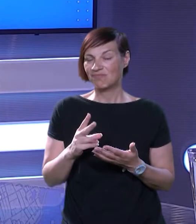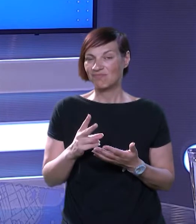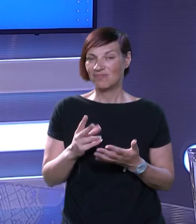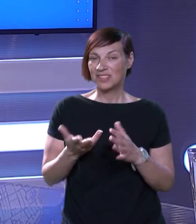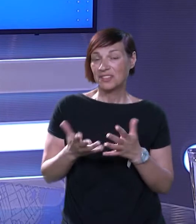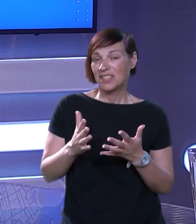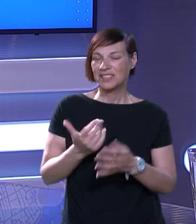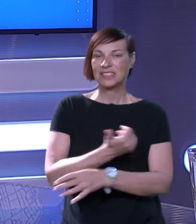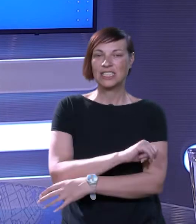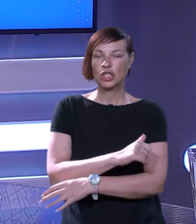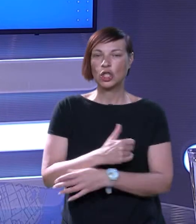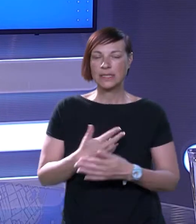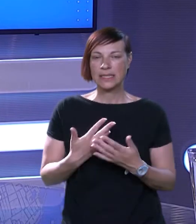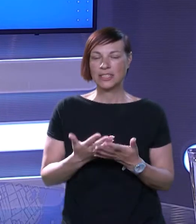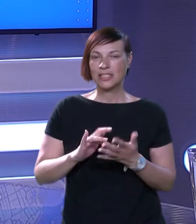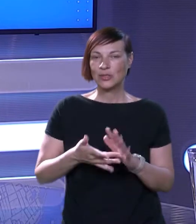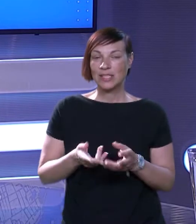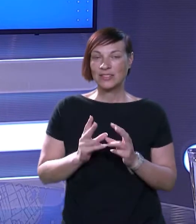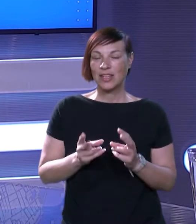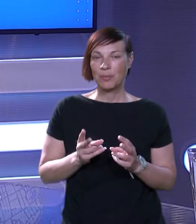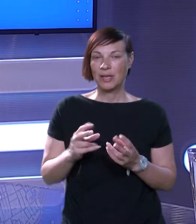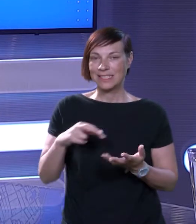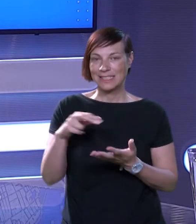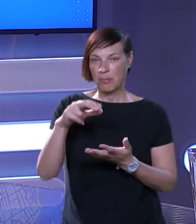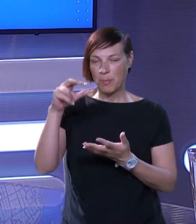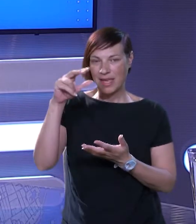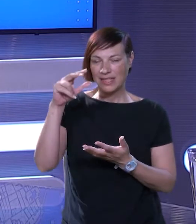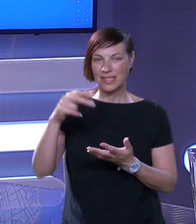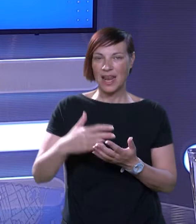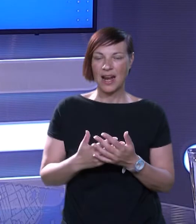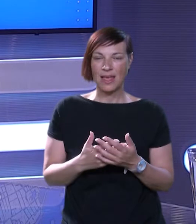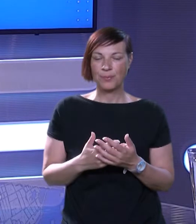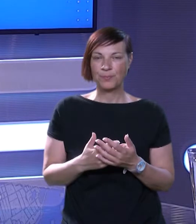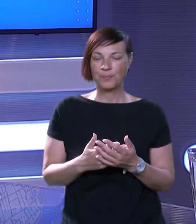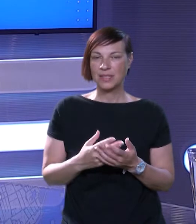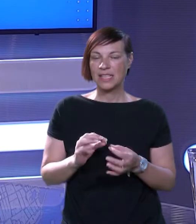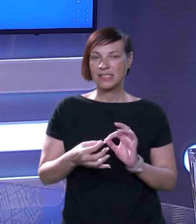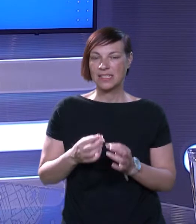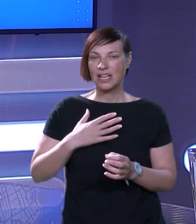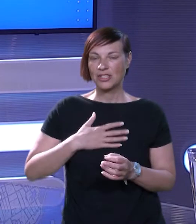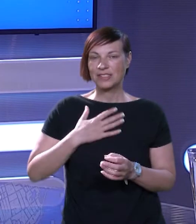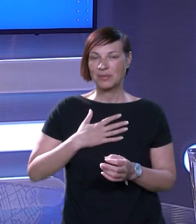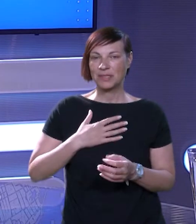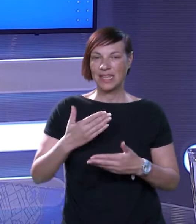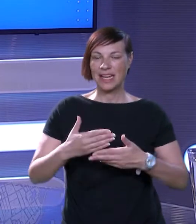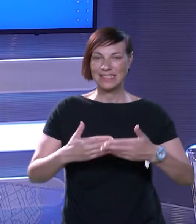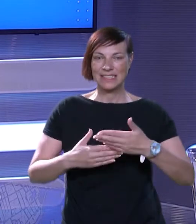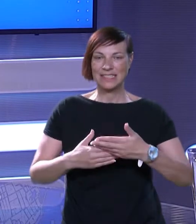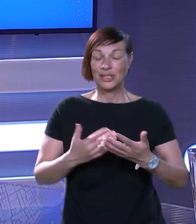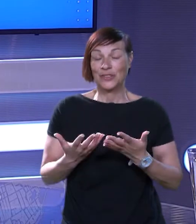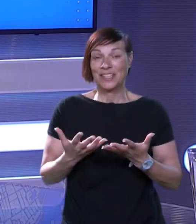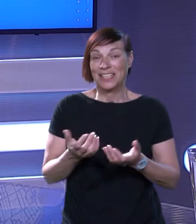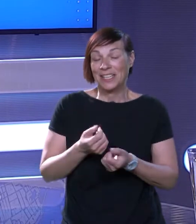20 možda. I onda su se svi bojali jer sam se pentrala gore. Stalno sam htjela nešto sa tih zidova